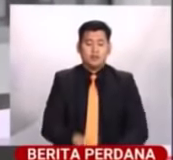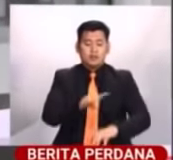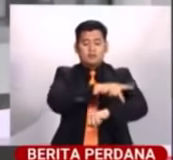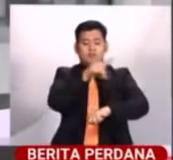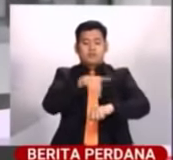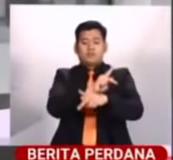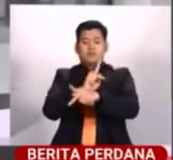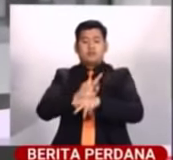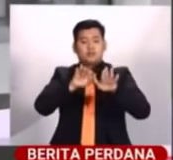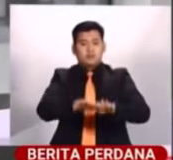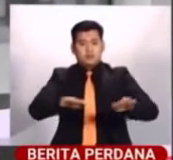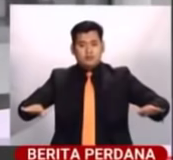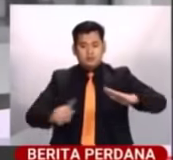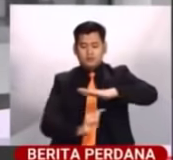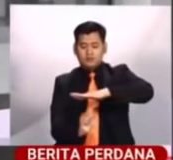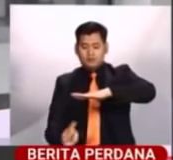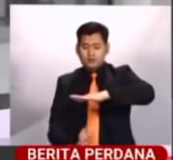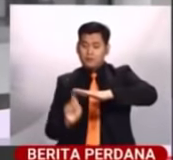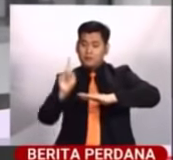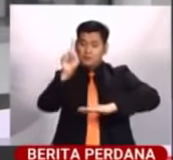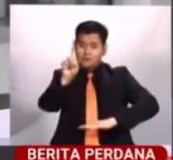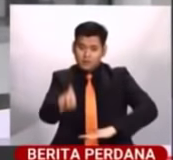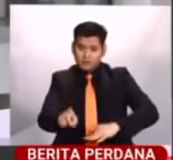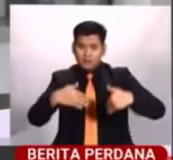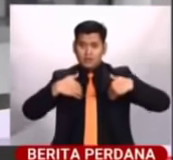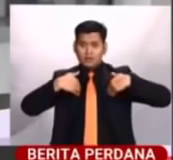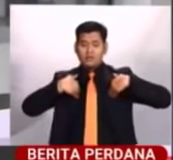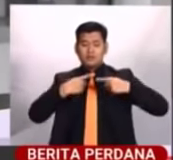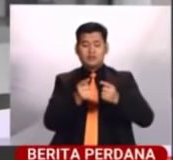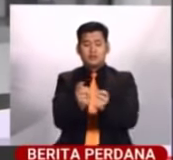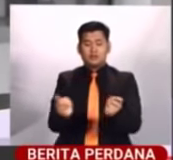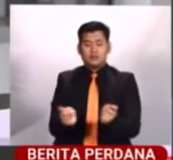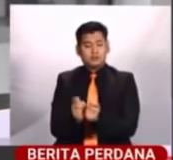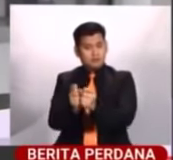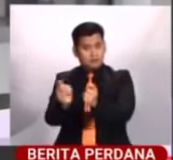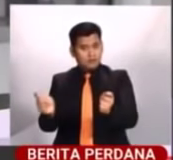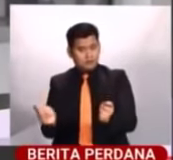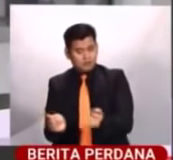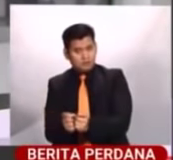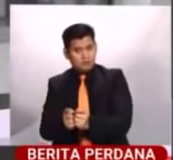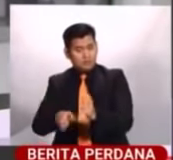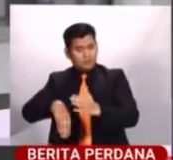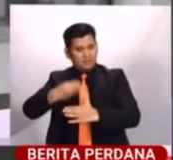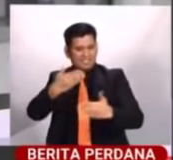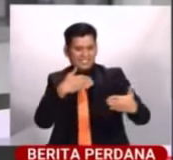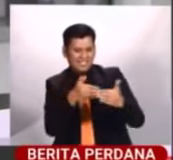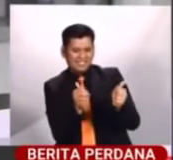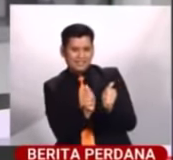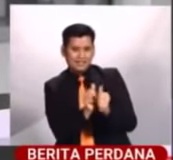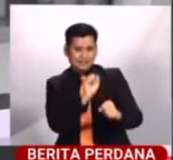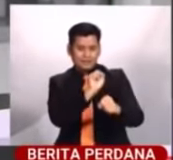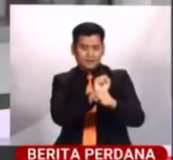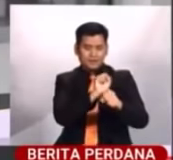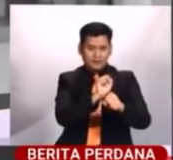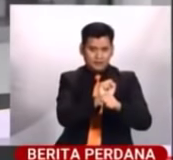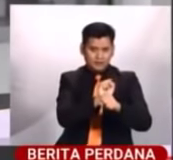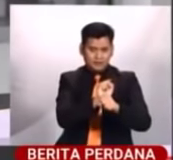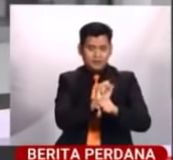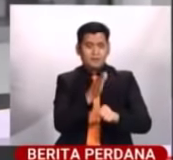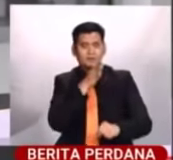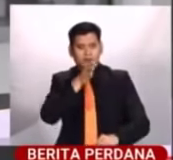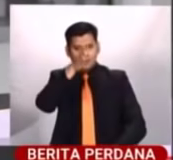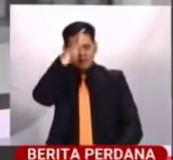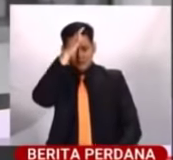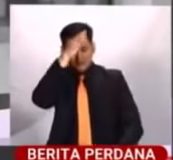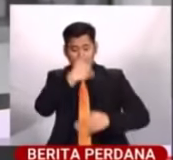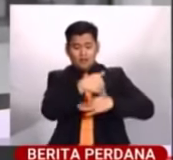Pusat jagaan kanak-kanak atau TASKA perlu diwujudkan di tempat-tempat awam atau berhampiran tempat kerja bagi membolehkan ibu bapa menghantar